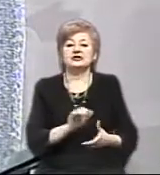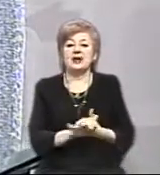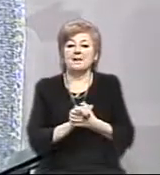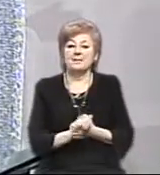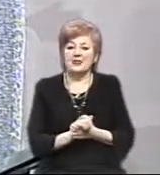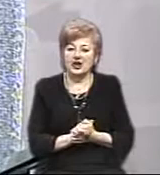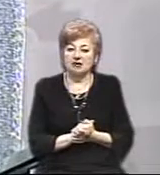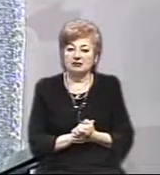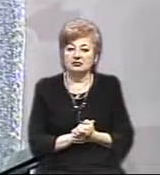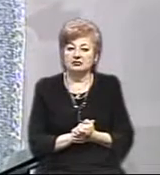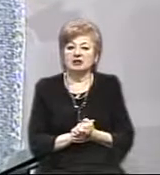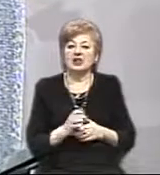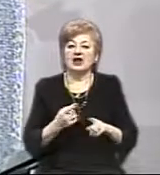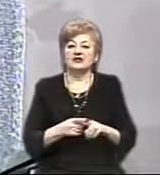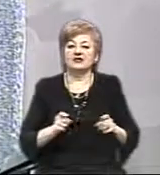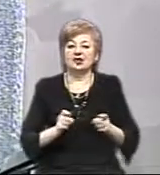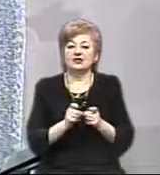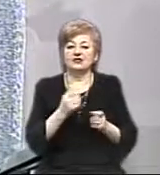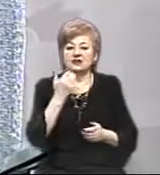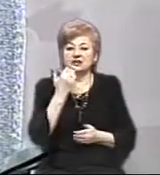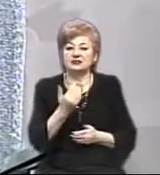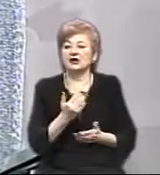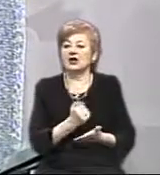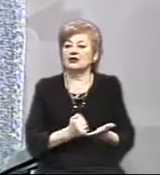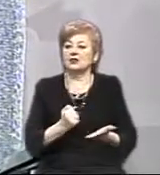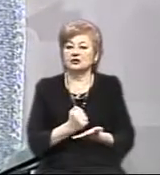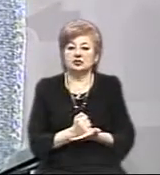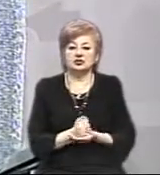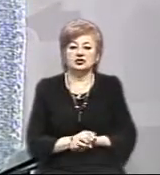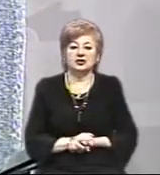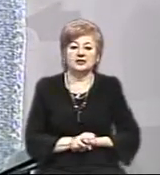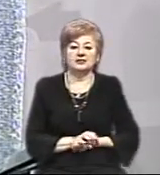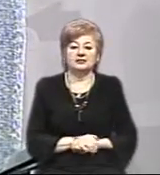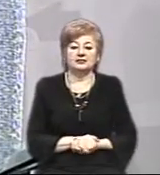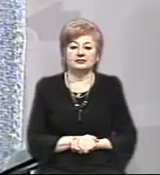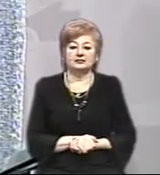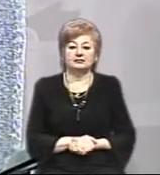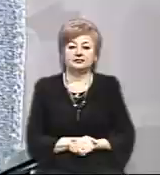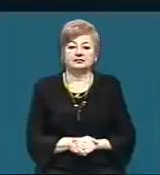спосіб розв'язання цього конфлікту. Підтвердження в матеріалі наступному.